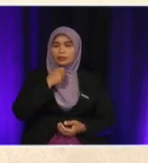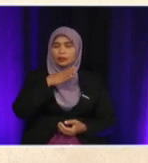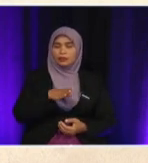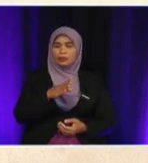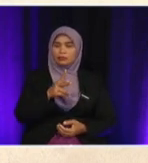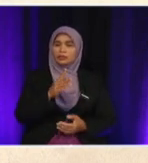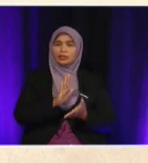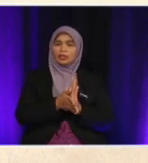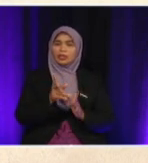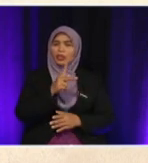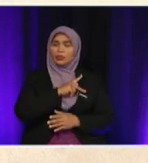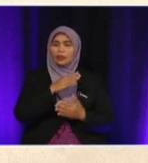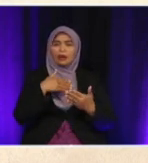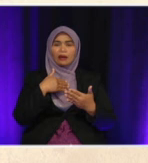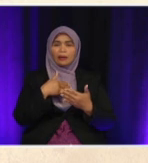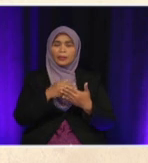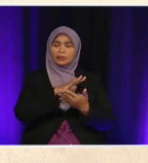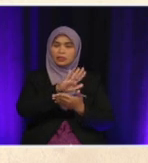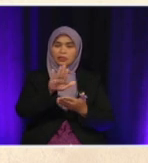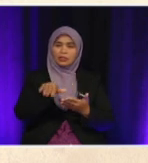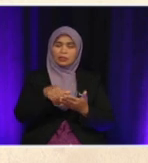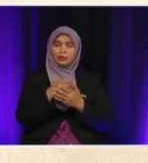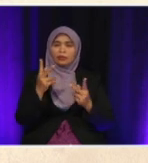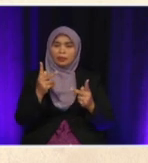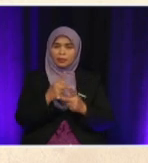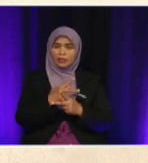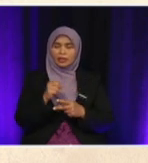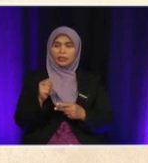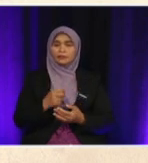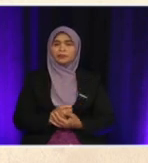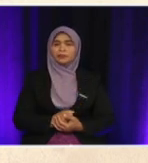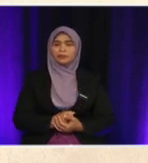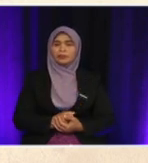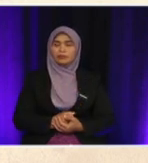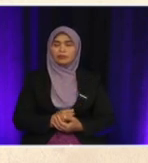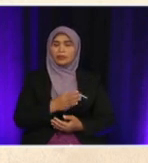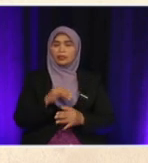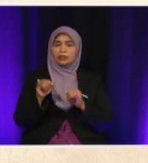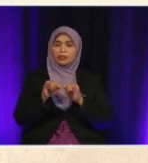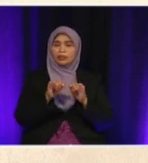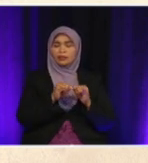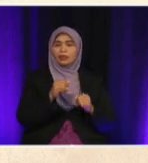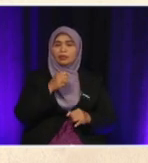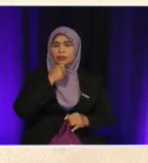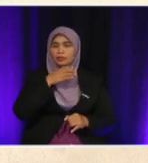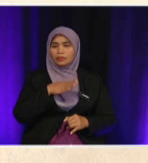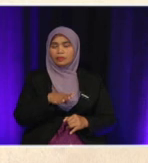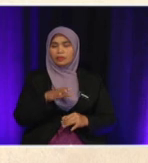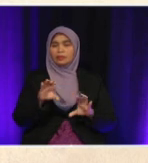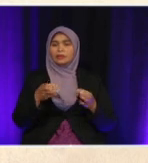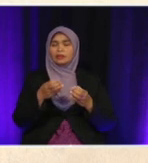hampir ke semua peperangan dalam Hayat Baginda semua sahaya Baginda dan juga Baginda melaksanakan